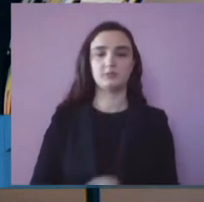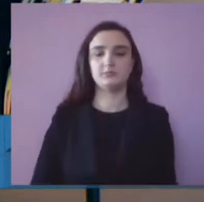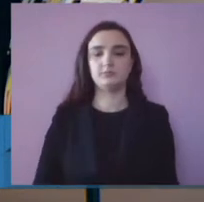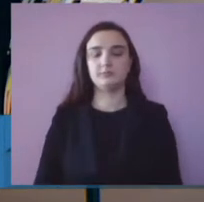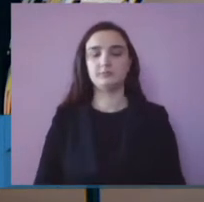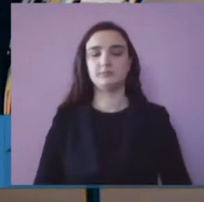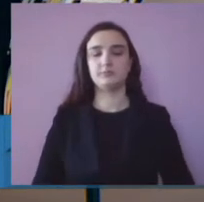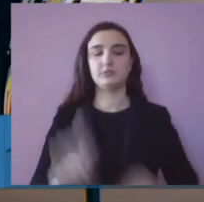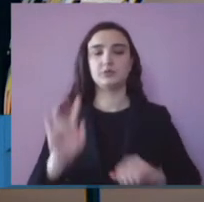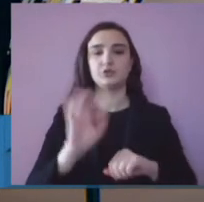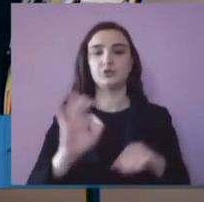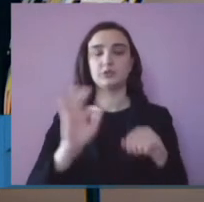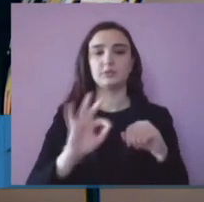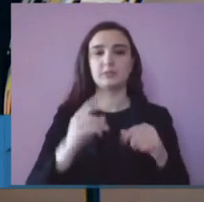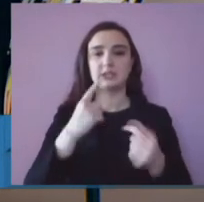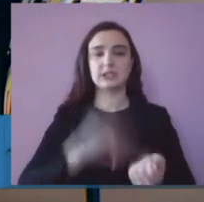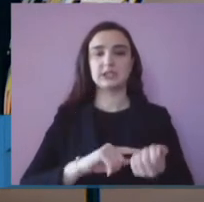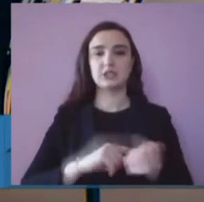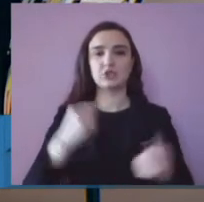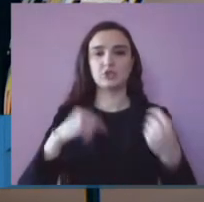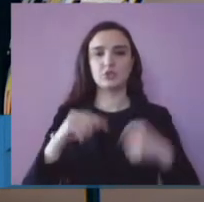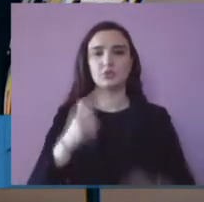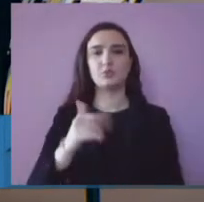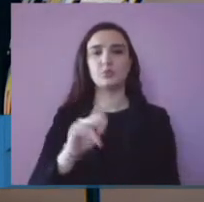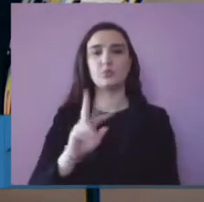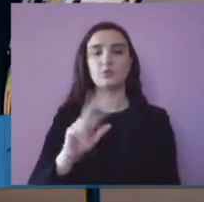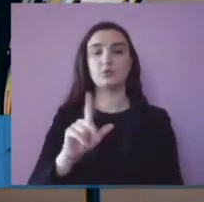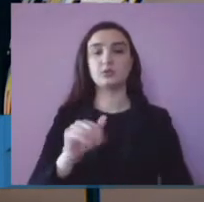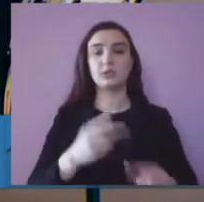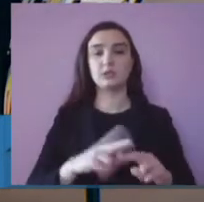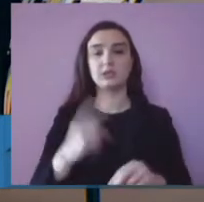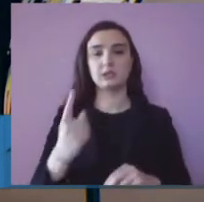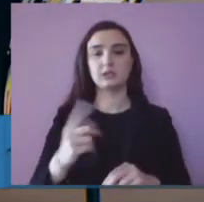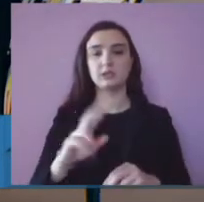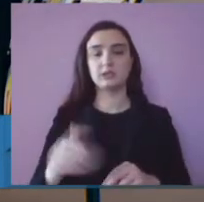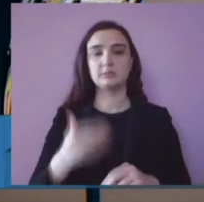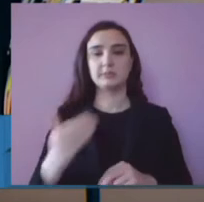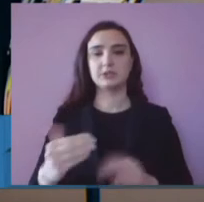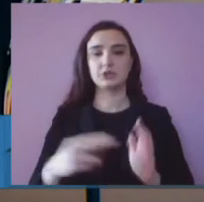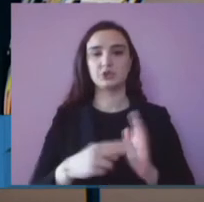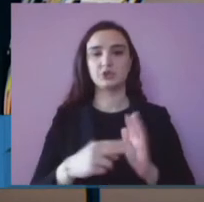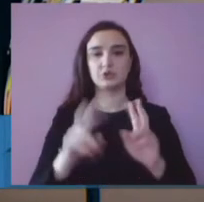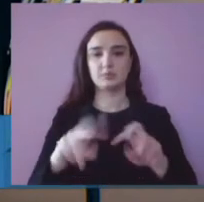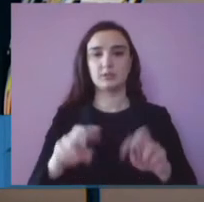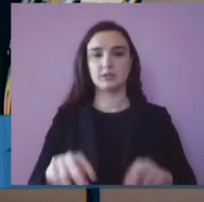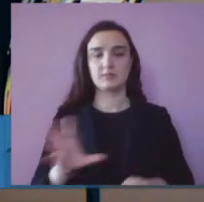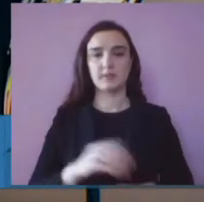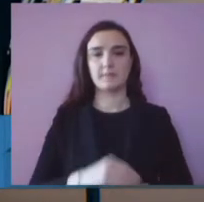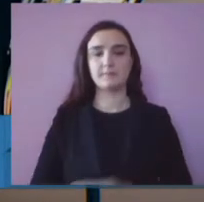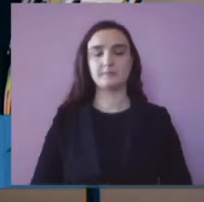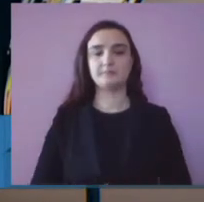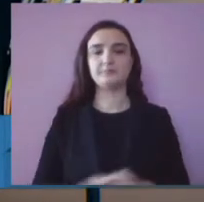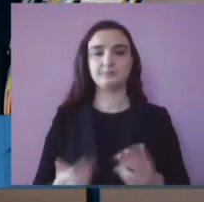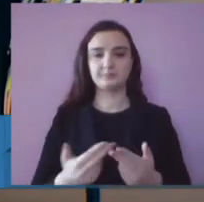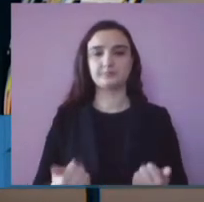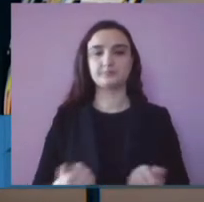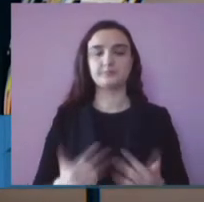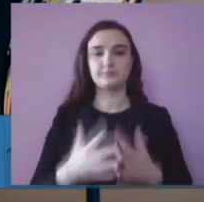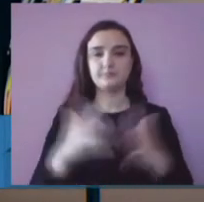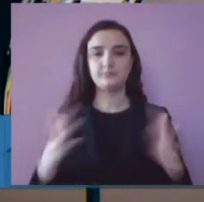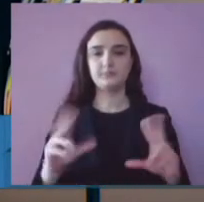შეეხება სისხლში გლუკოზის დონის განსაზღვრას ერთი და მისი შეფასების კრიტერიუმებს. დიდი